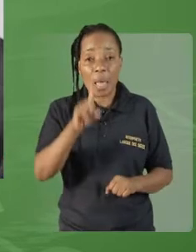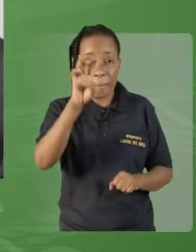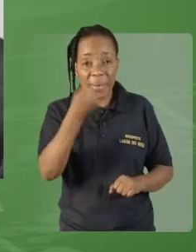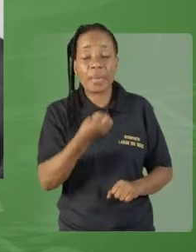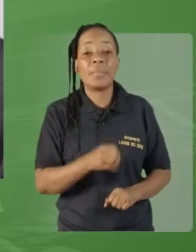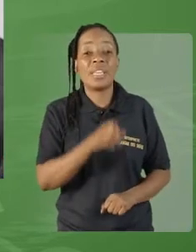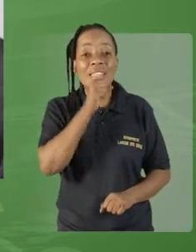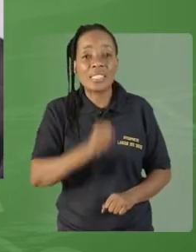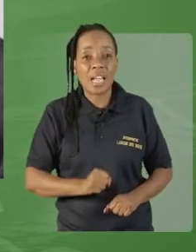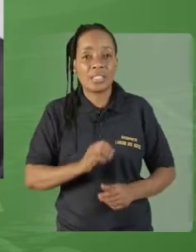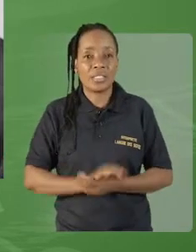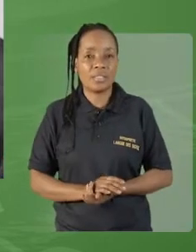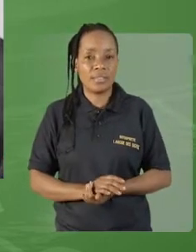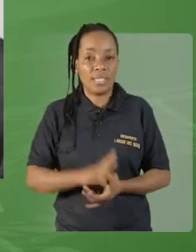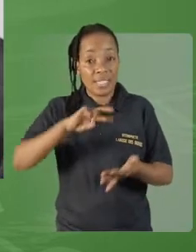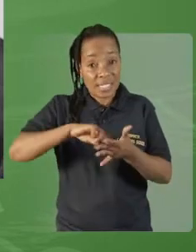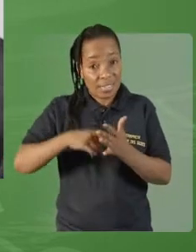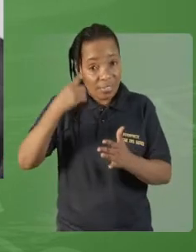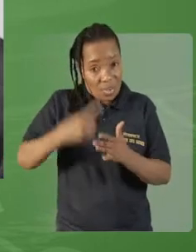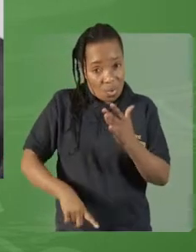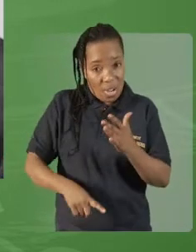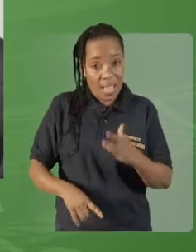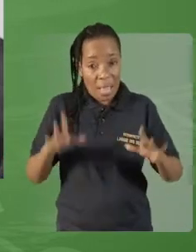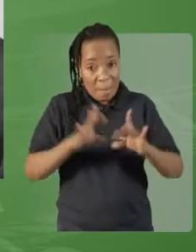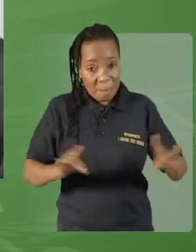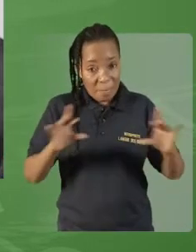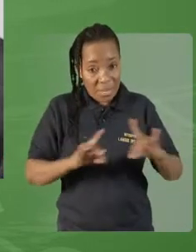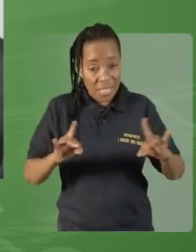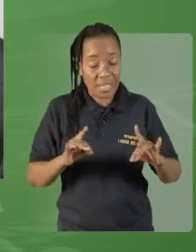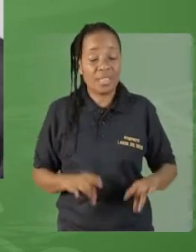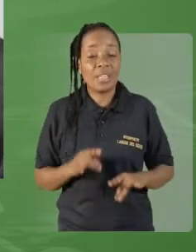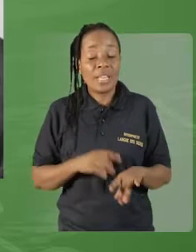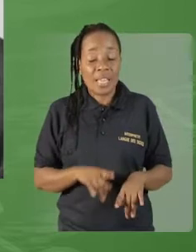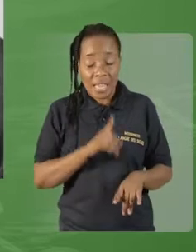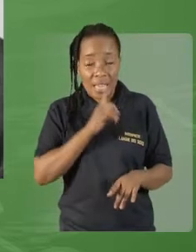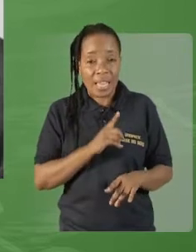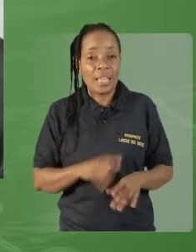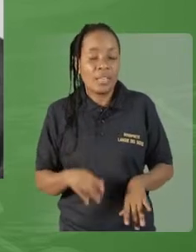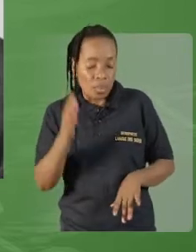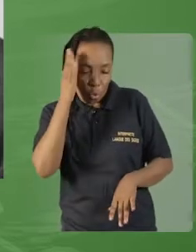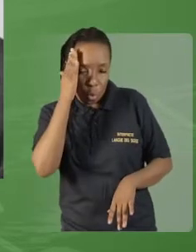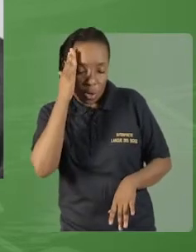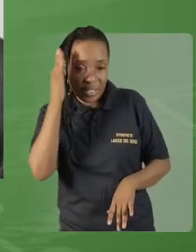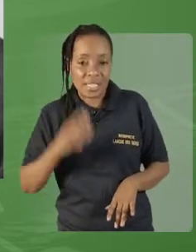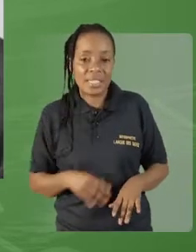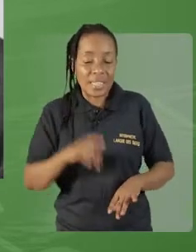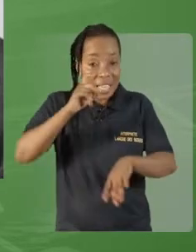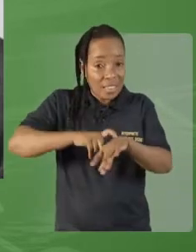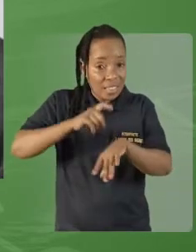de citation. Autrement dit, le mythe est la connaissance des temps primordiaux.